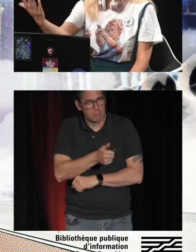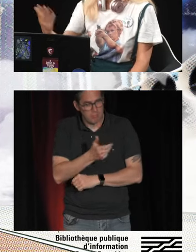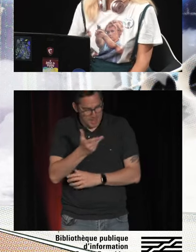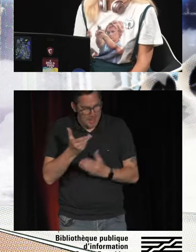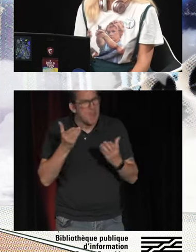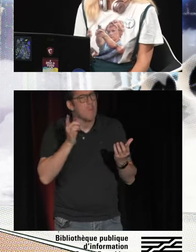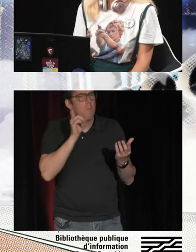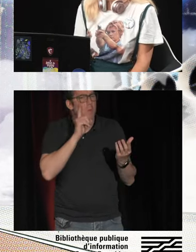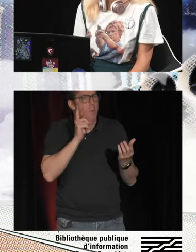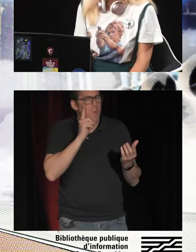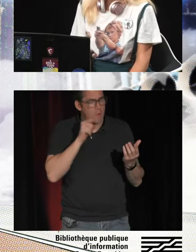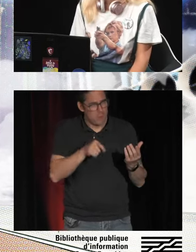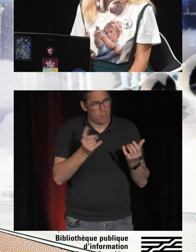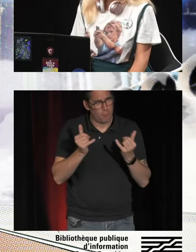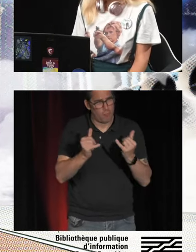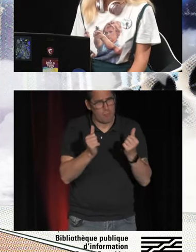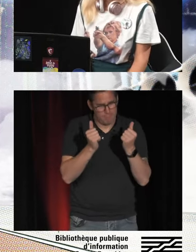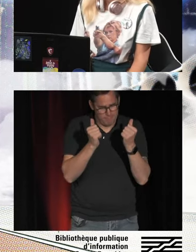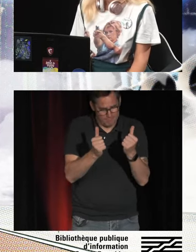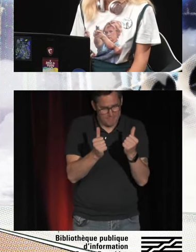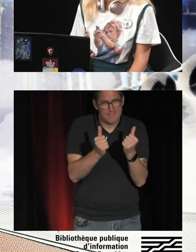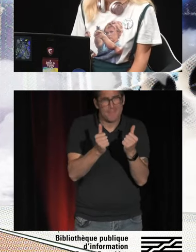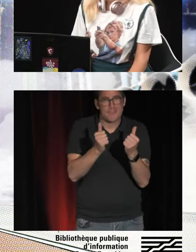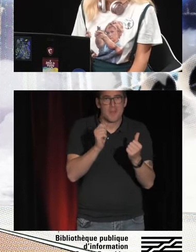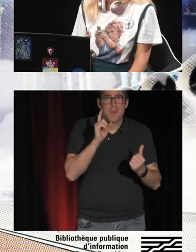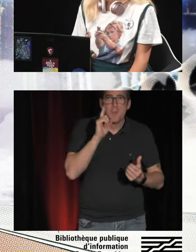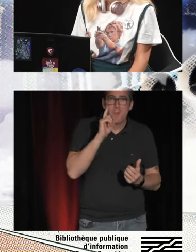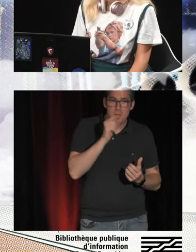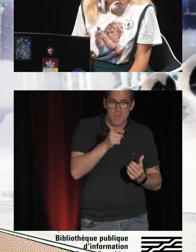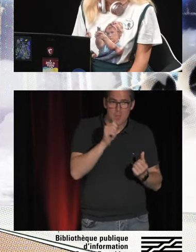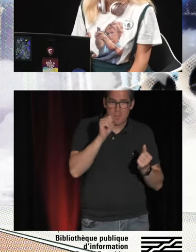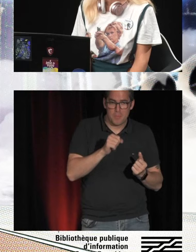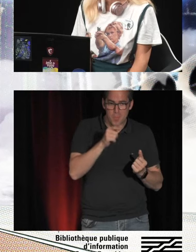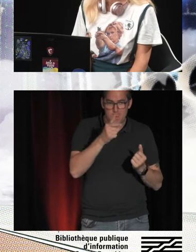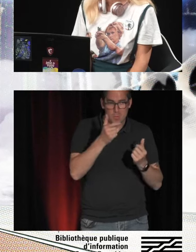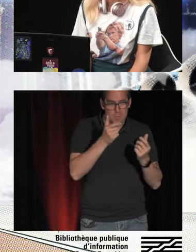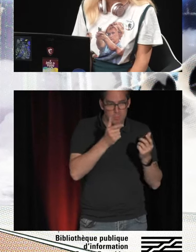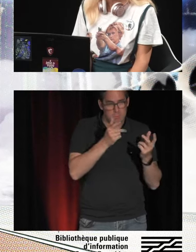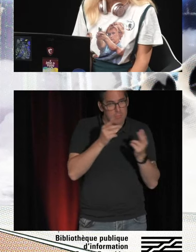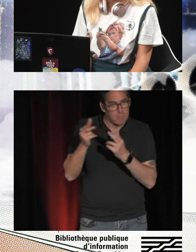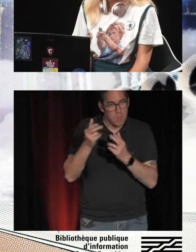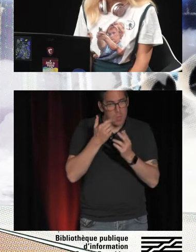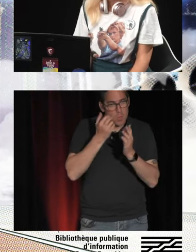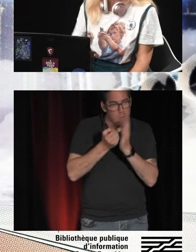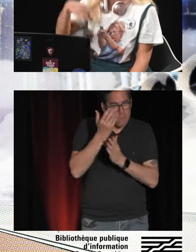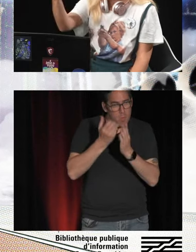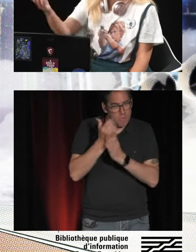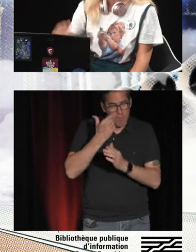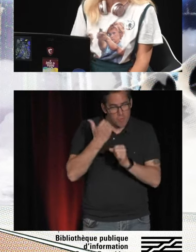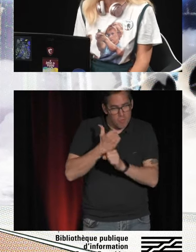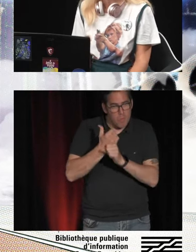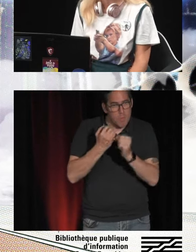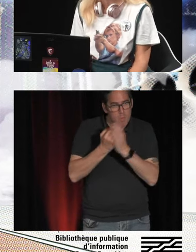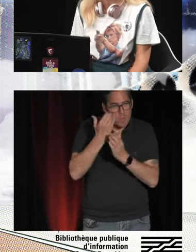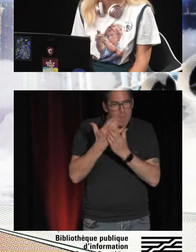Mais pourquoi est-ce que Tintin au Tibet est un super jeu? Bah parce que le gameplay se renouvelle pratiquement à chaque niveau. Il y a des trucs différents partout. Donc là, vous êtes